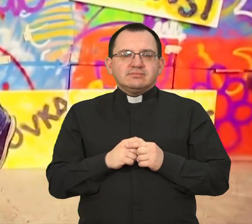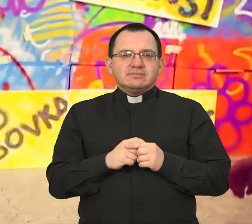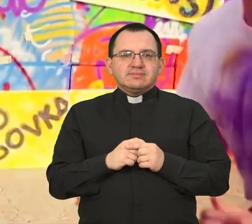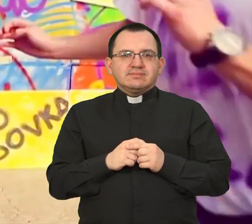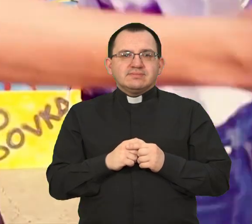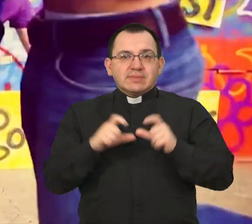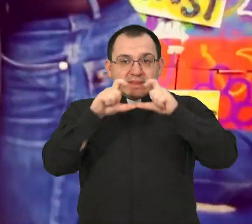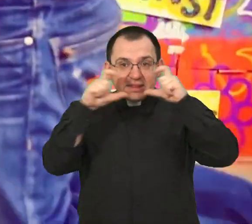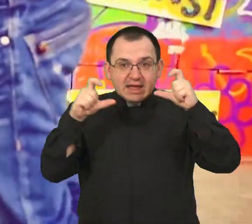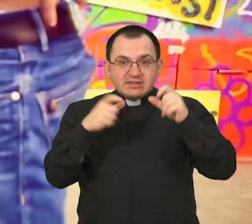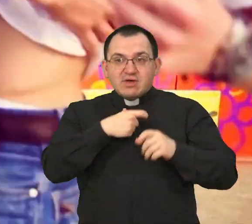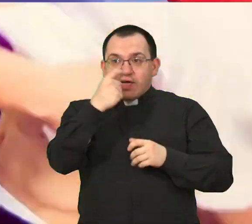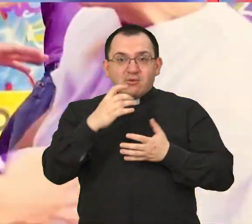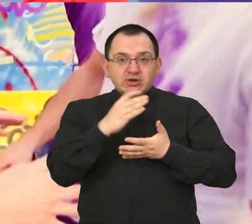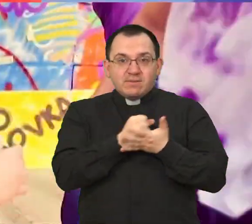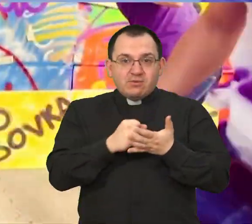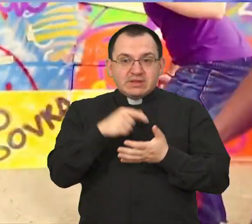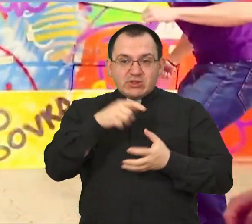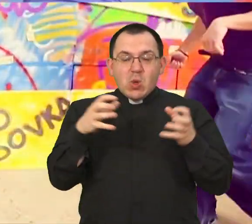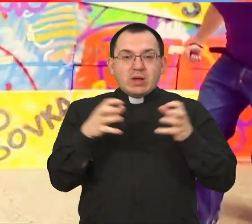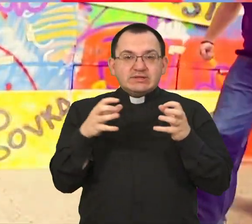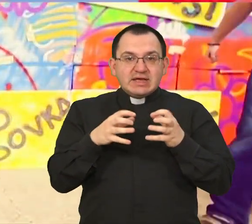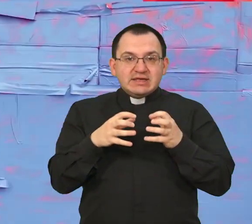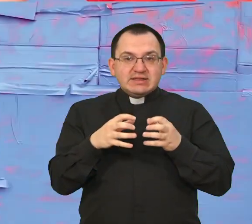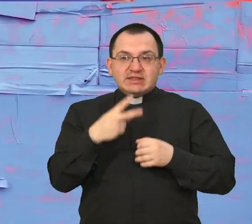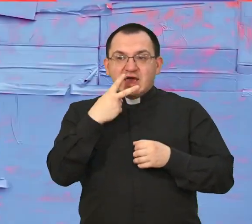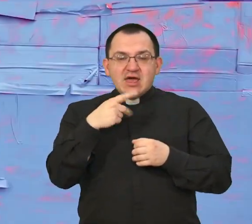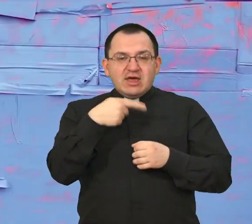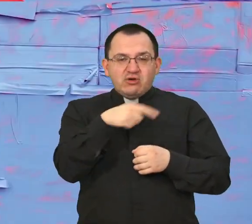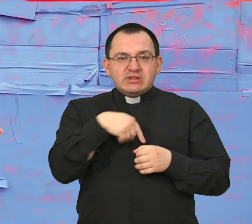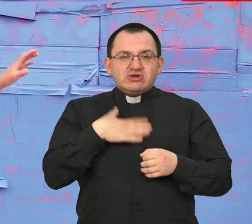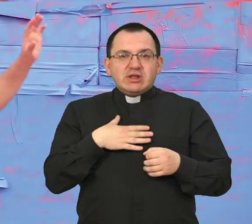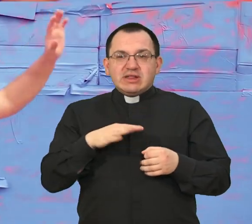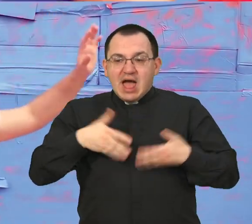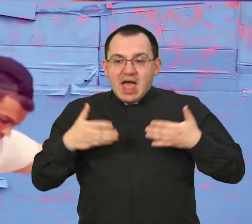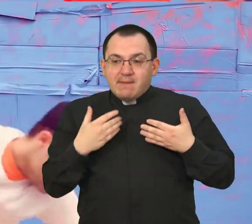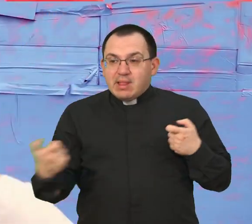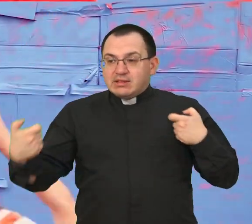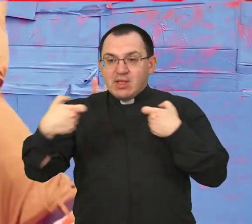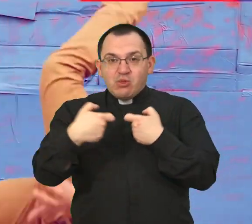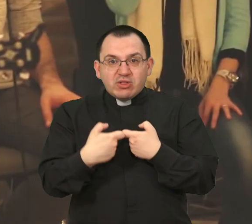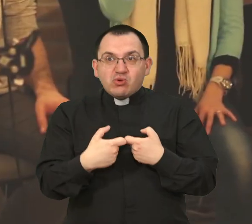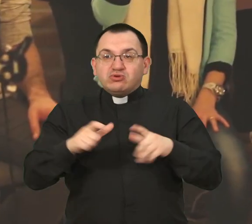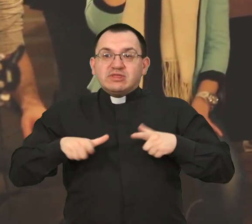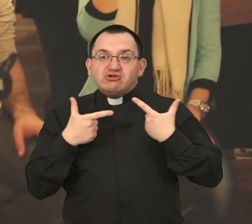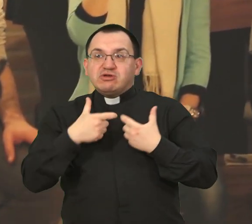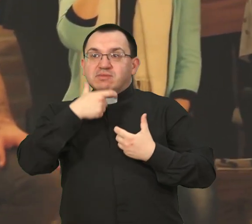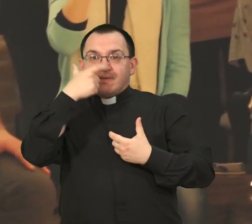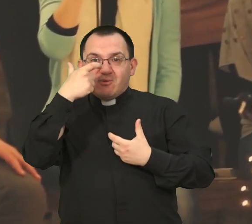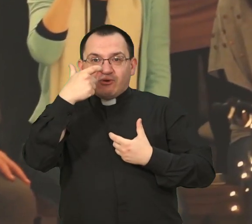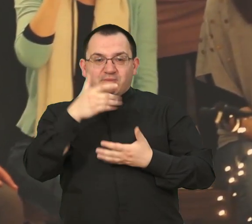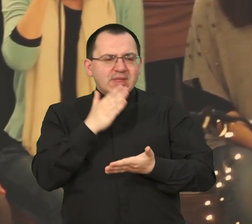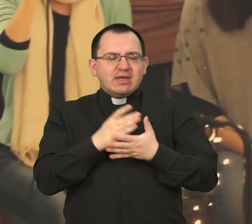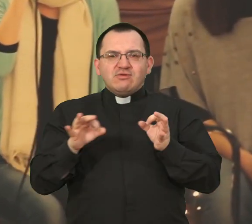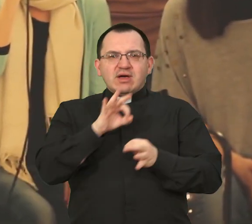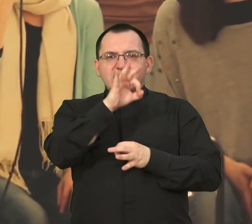Božja pobjeda katolička je karizmatska zajednica čija je vizija mlade ljude dovesti u odnos sa živim Bogom. Svaki projekt koji zajednica